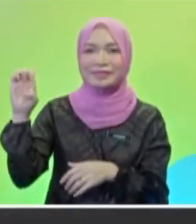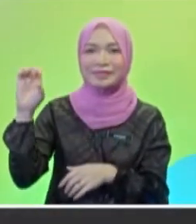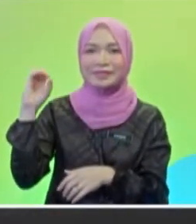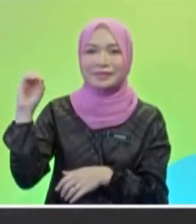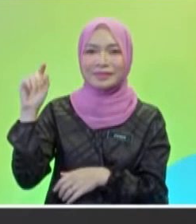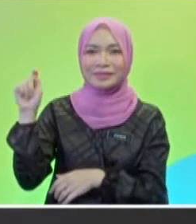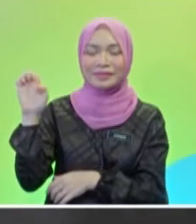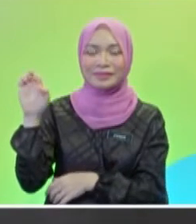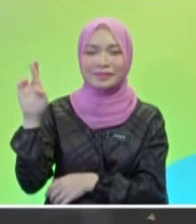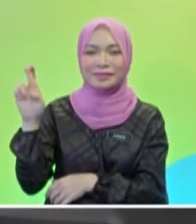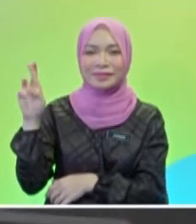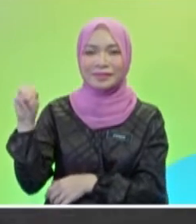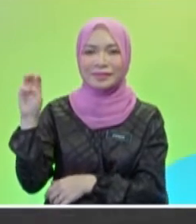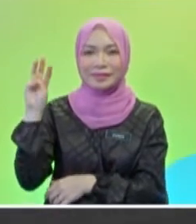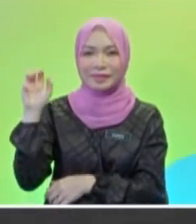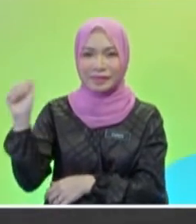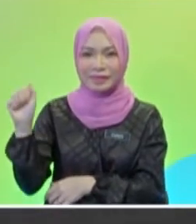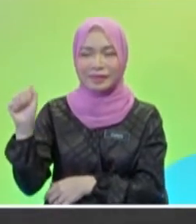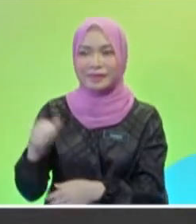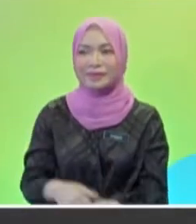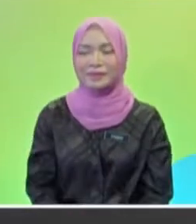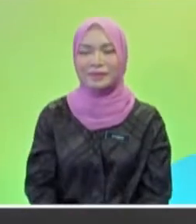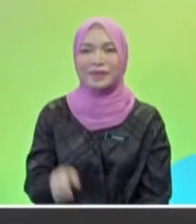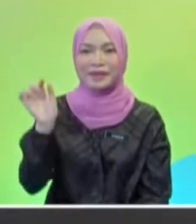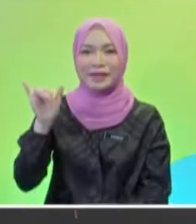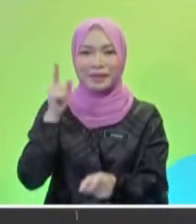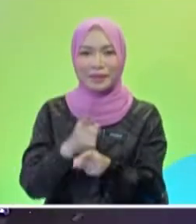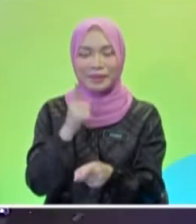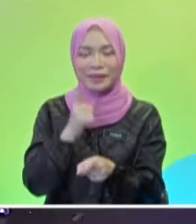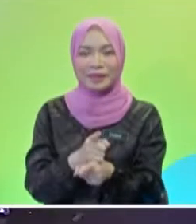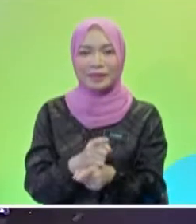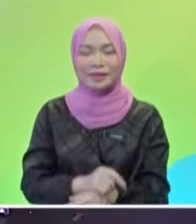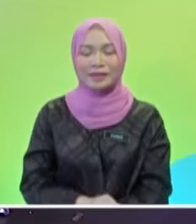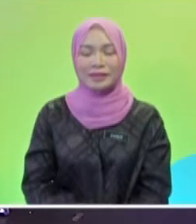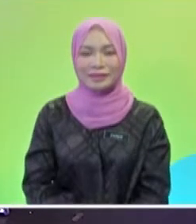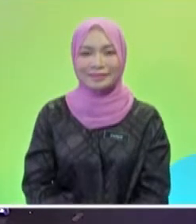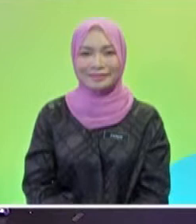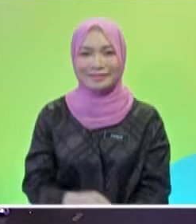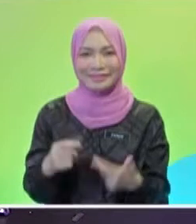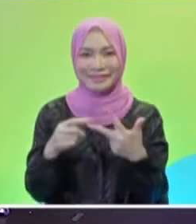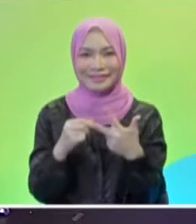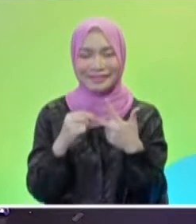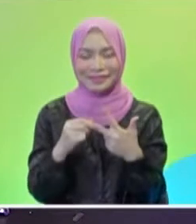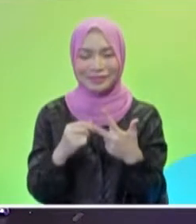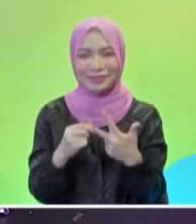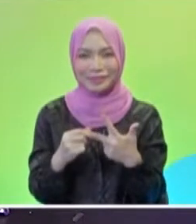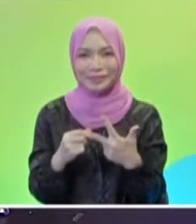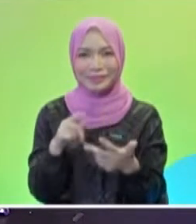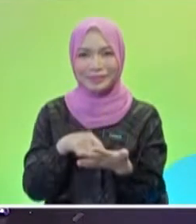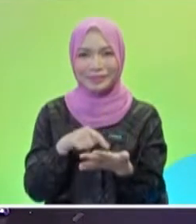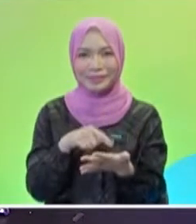geothermal hanya difokuskan kakaknya betul lagi2 oke yang ketiga Ani